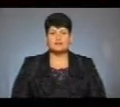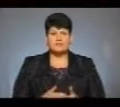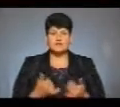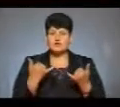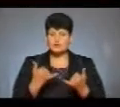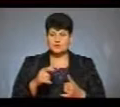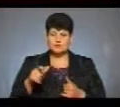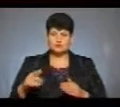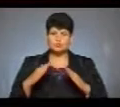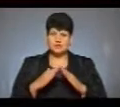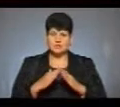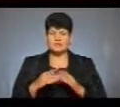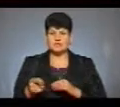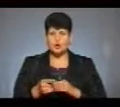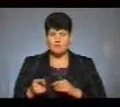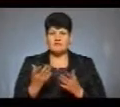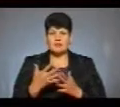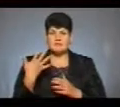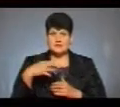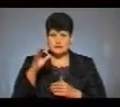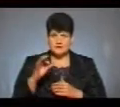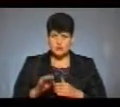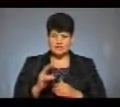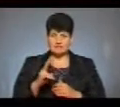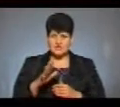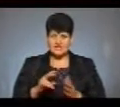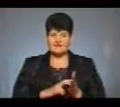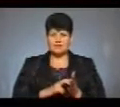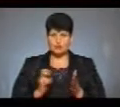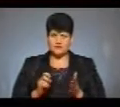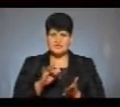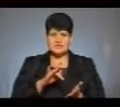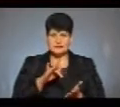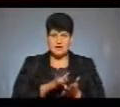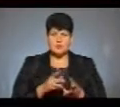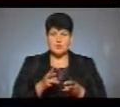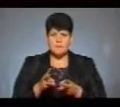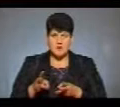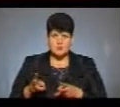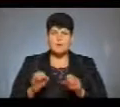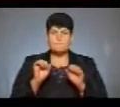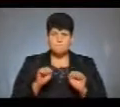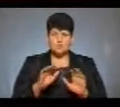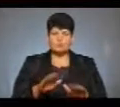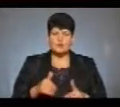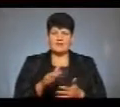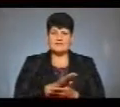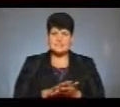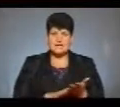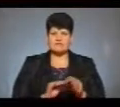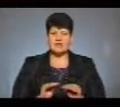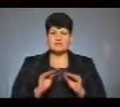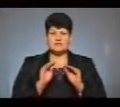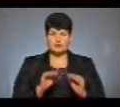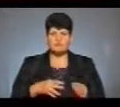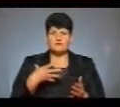Відсьогодні мешканці будинків Тернополя, у яких 50% квартир відключені від централізованого опалення, можуть подавати заяви на встановлення